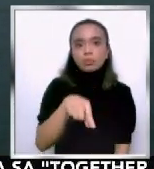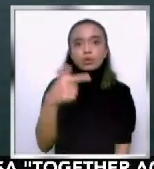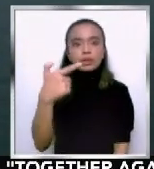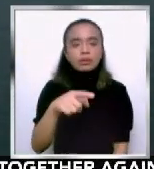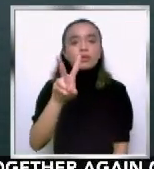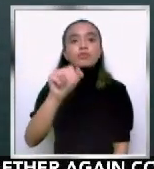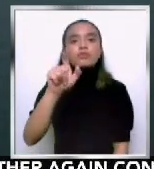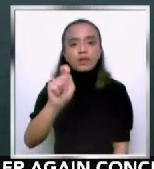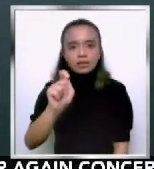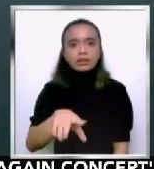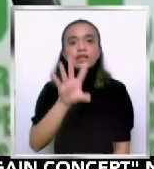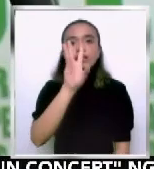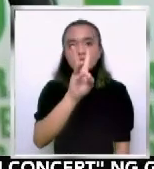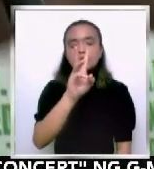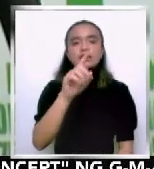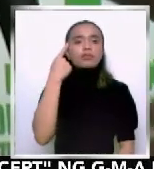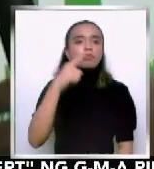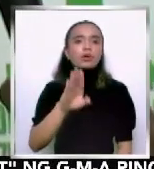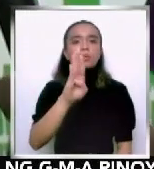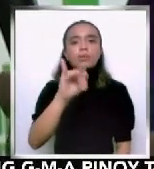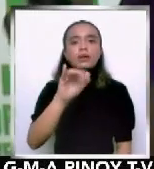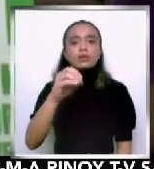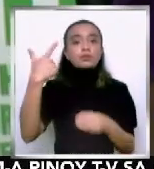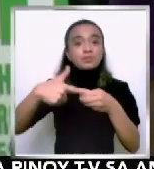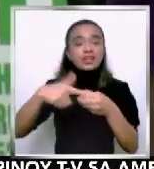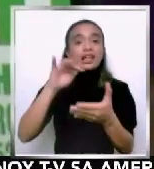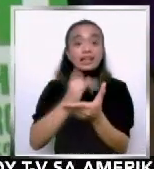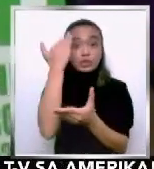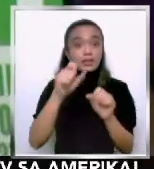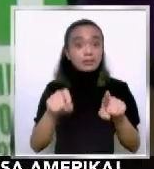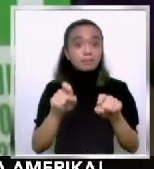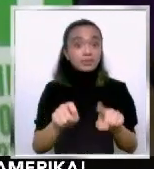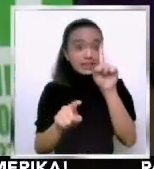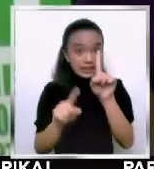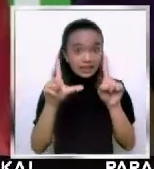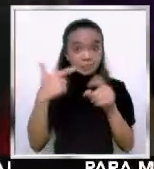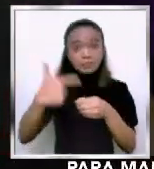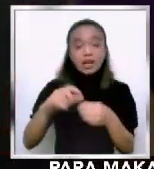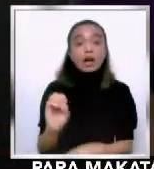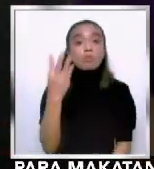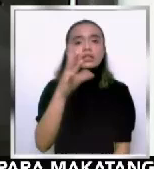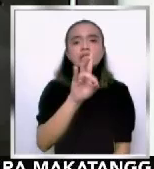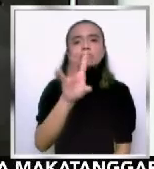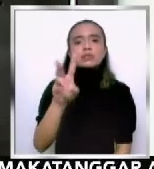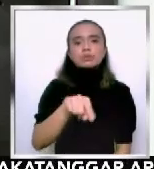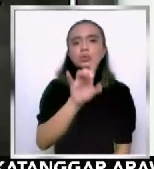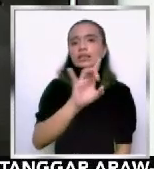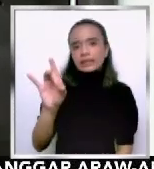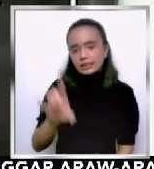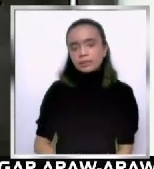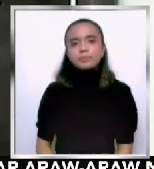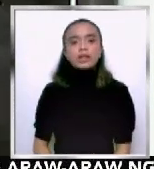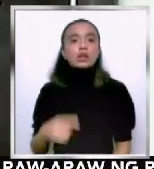tax, 6 pesos na biofuel component, kaya't ang benta kada litro ng gasolina ay nasa 76.58. Ang galaw ng